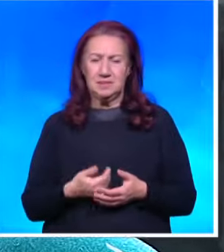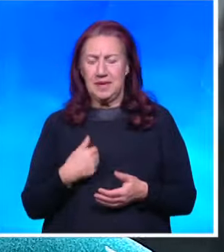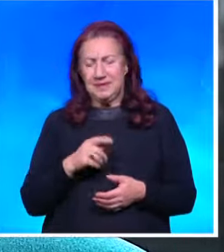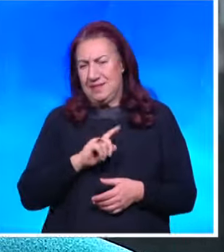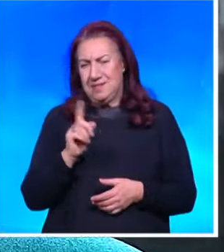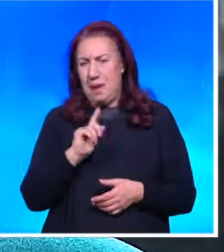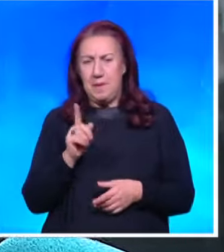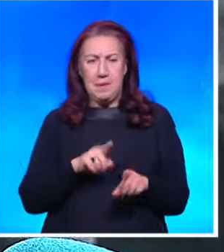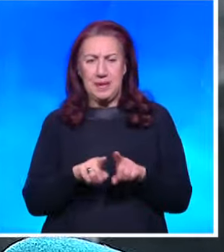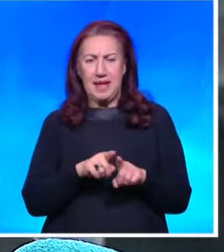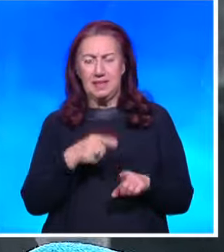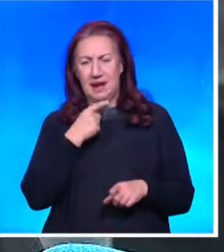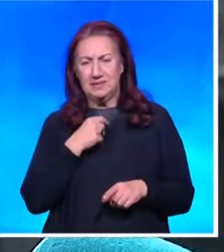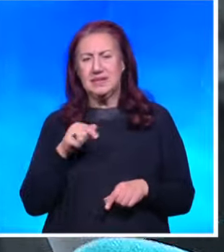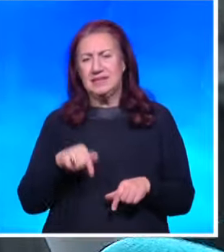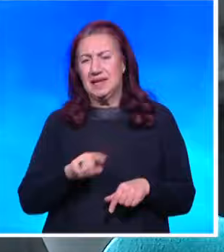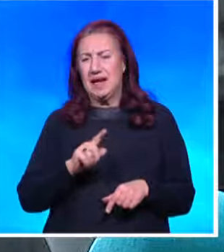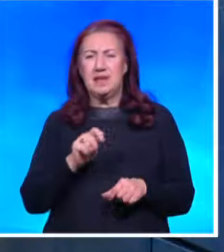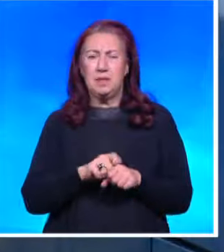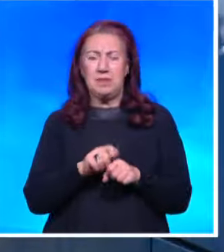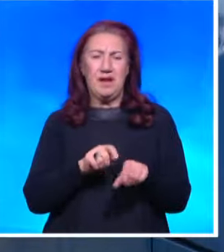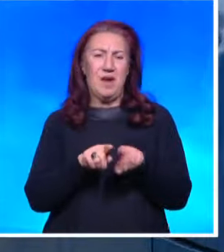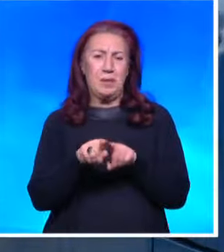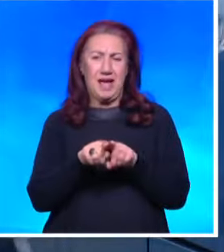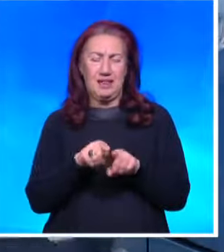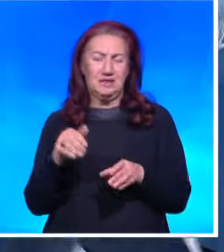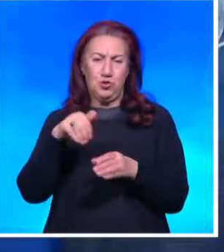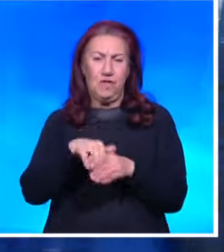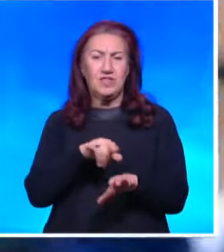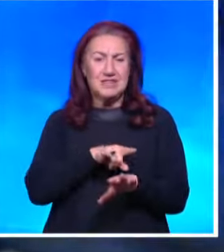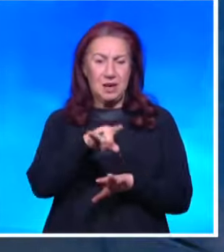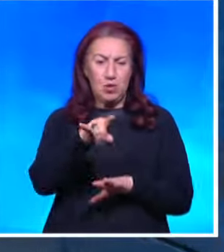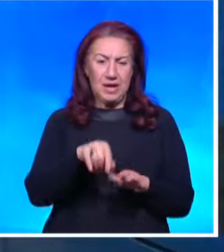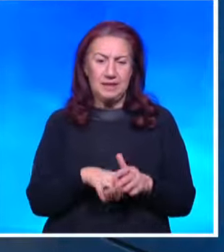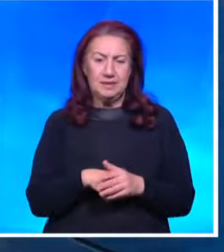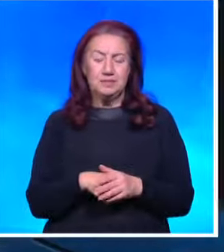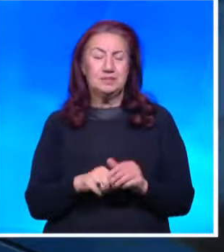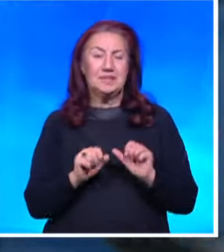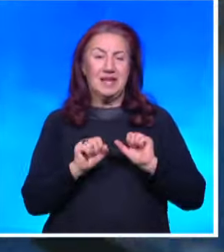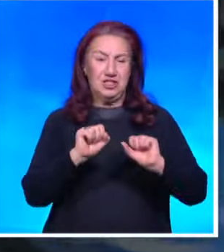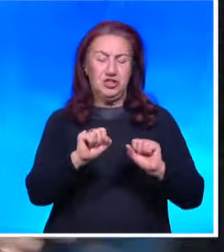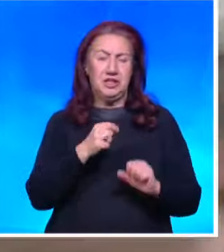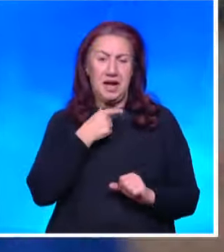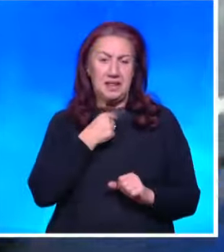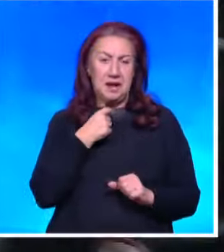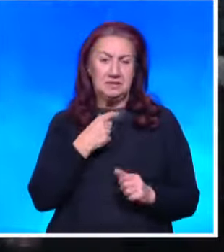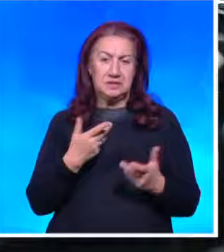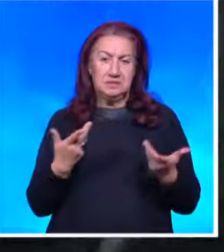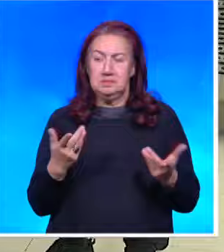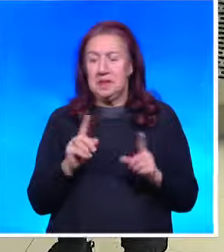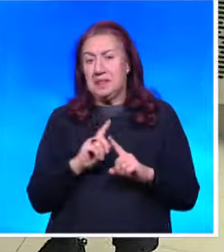левски и не смятам че ще правя приятелства сега в самолета защитникът на левски патрик габриел галчев пък не вижда нищо